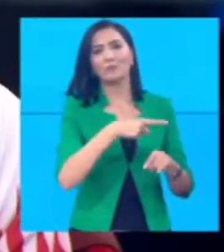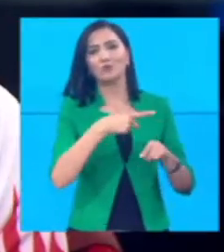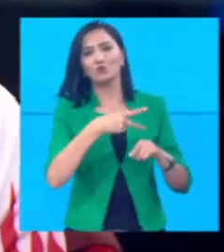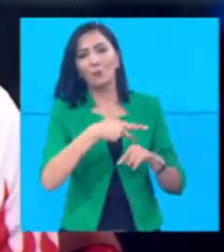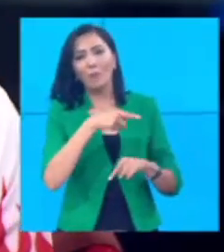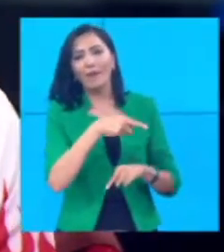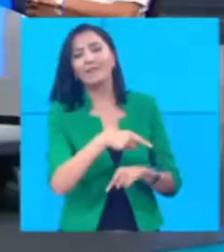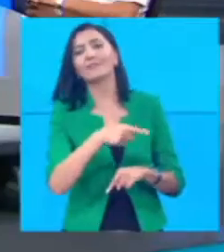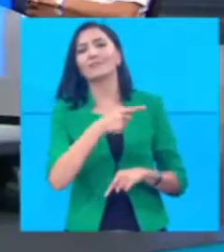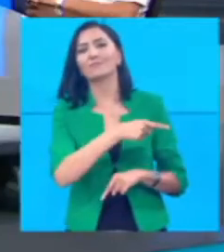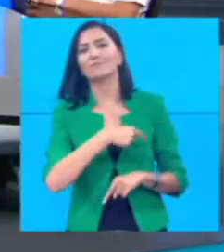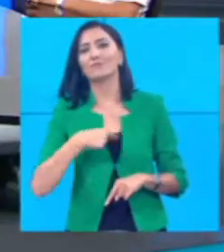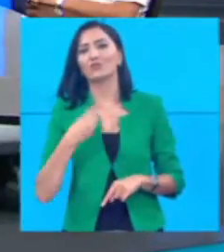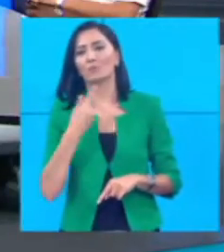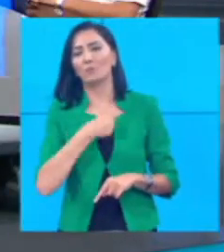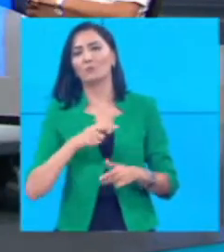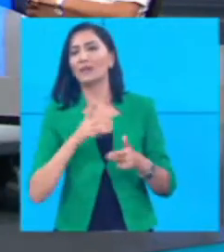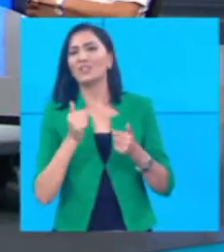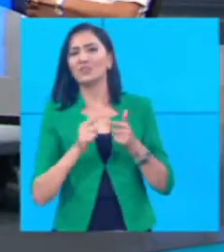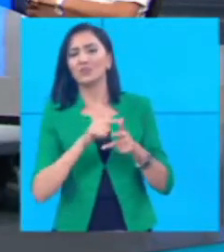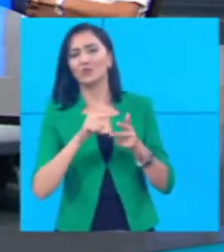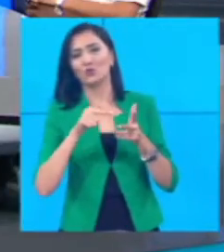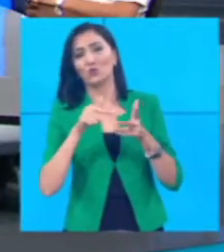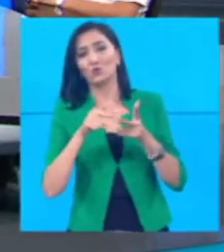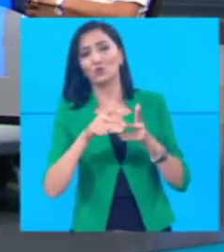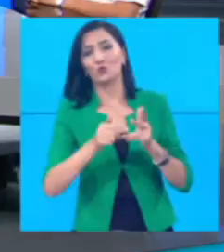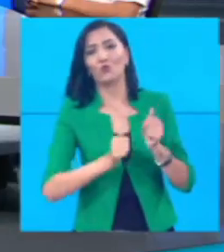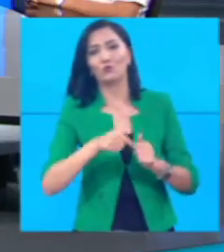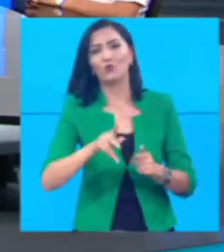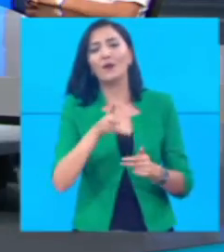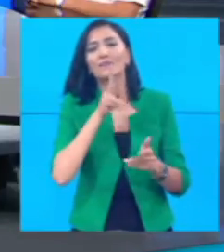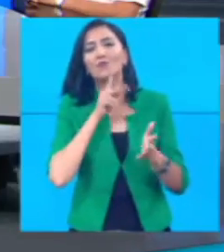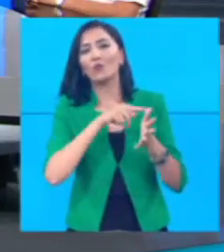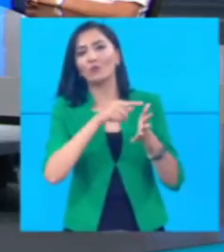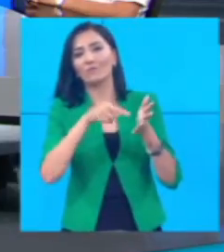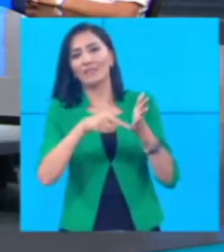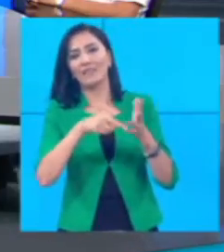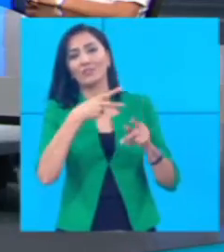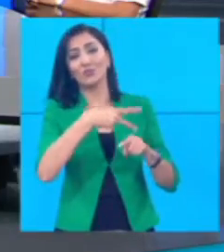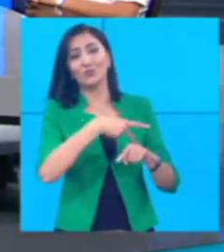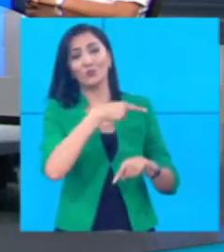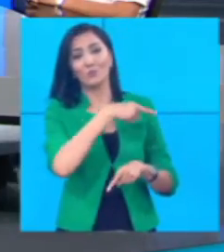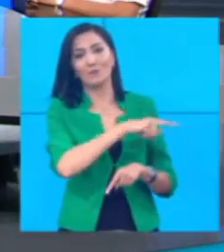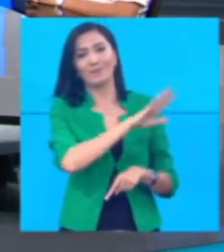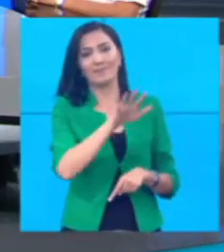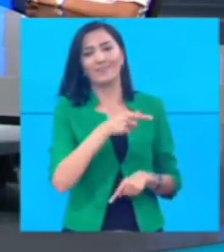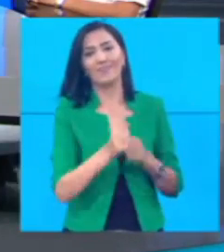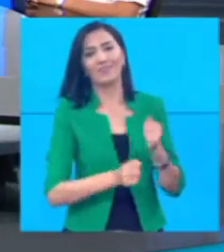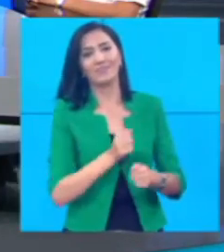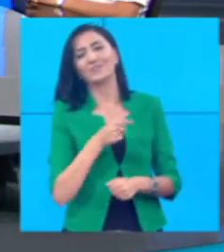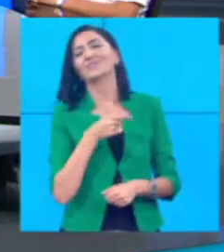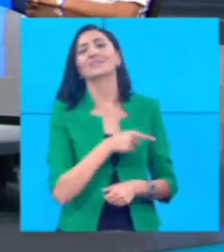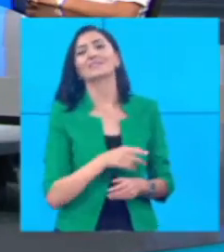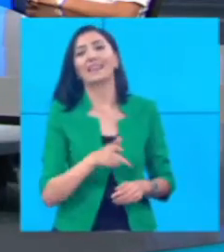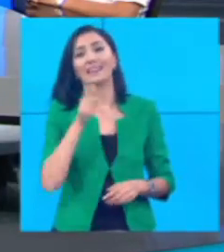Zübeyde, Hamide, ben. Kaçıncı sırada koşacaksın? Üçüncü. Üçüncü sırada koşacaksın. Son sırada kim koşuyor? Zübeyde. Bütün şeyi sende.